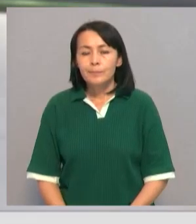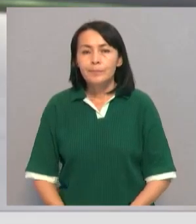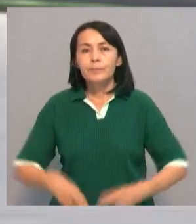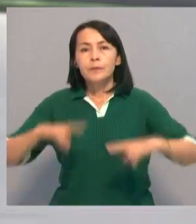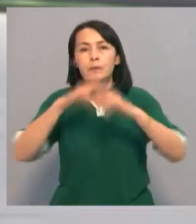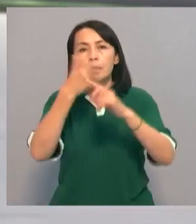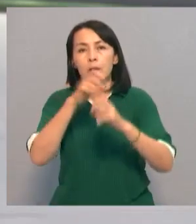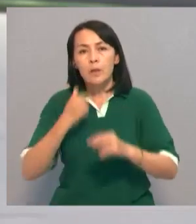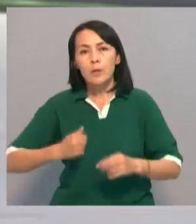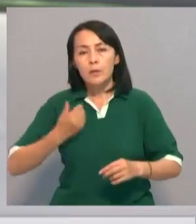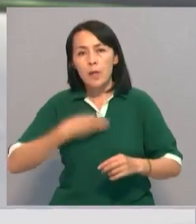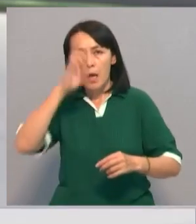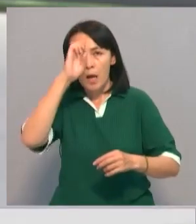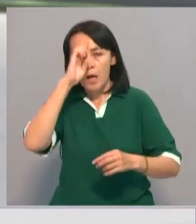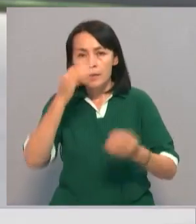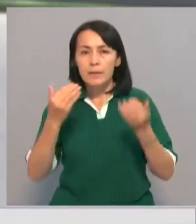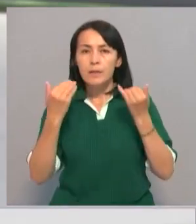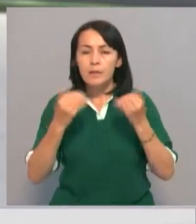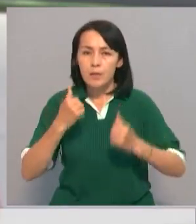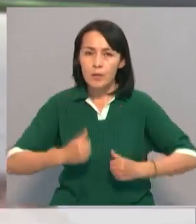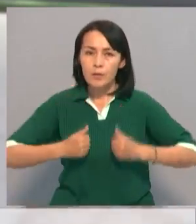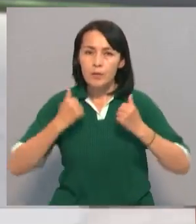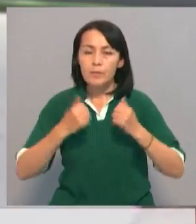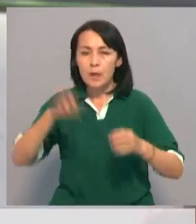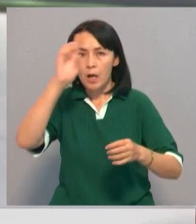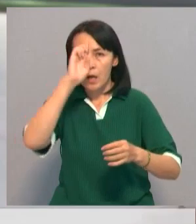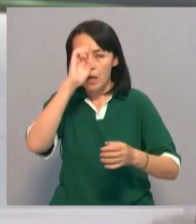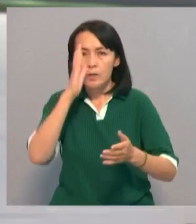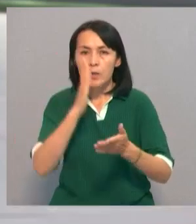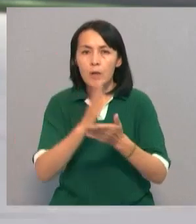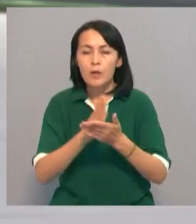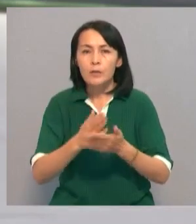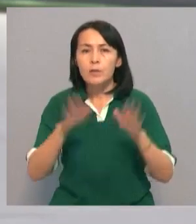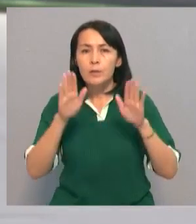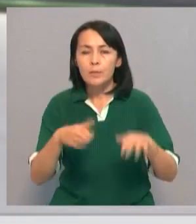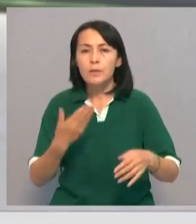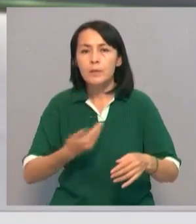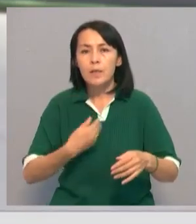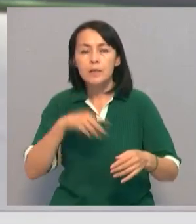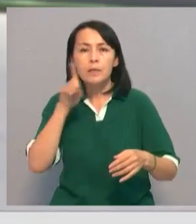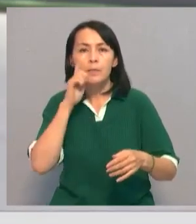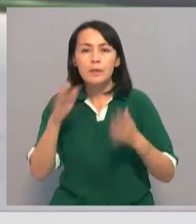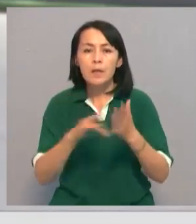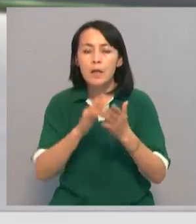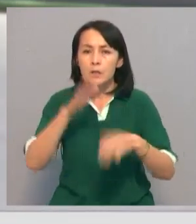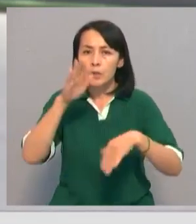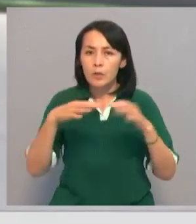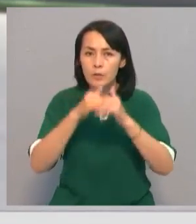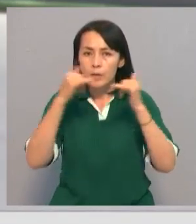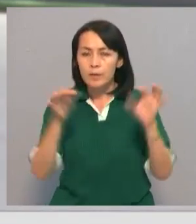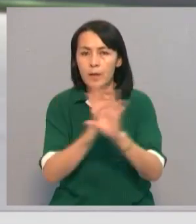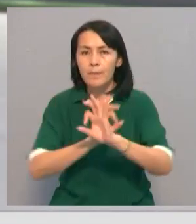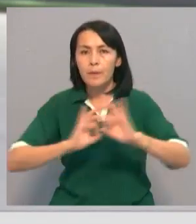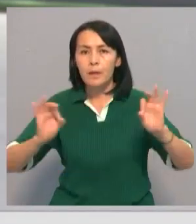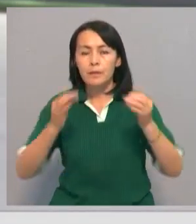Астана – это гордость нашей страны, символ стремительного роста государства. Пусть наша молодая столица становится величественнее,